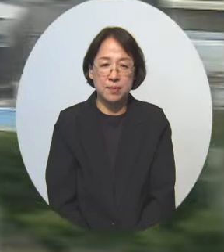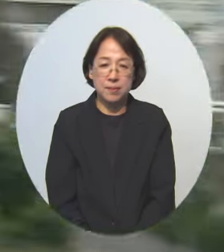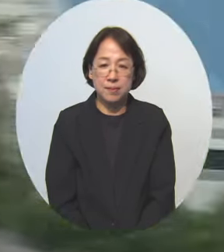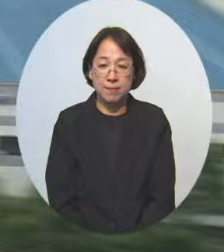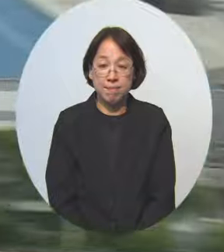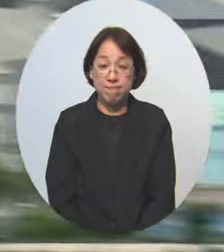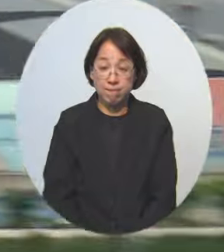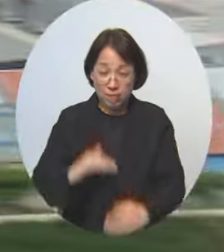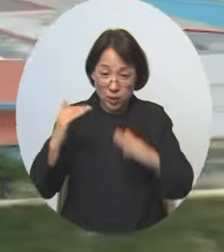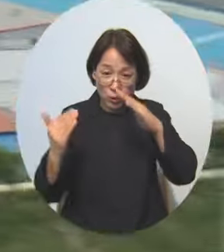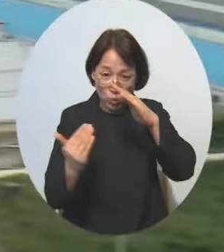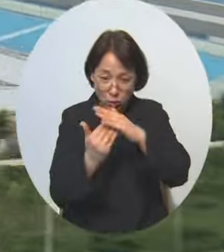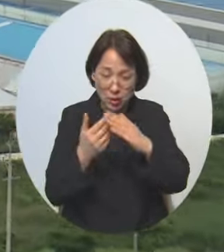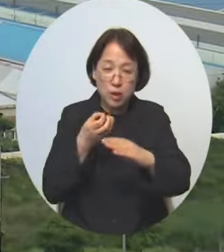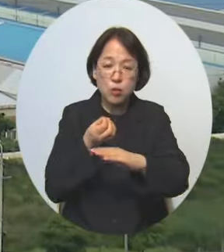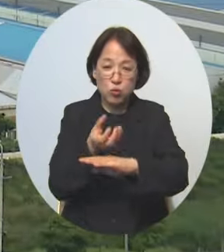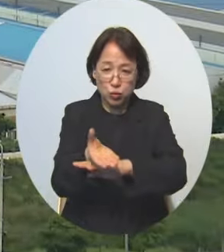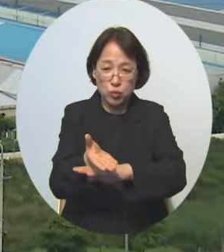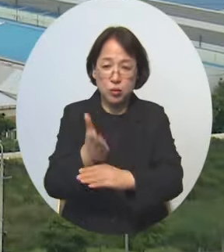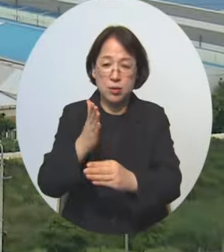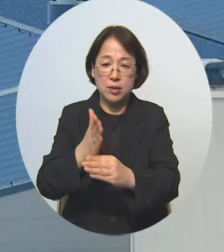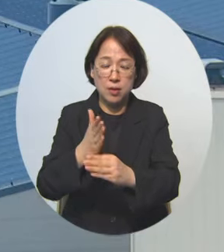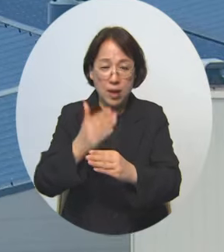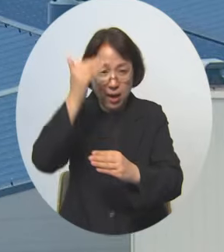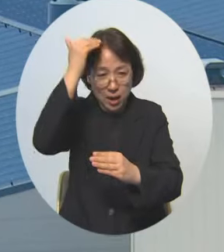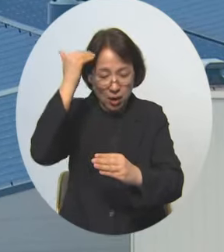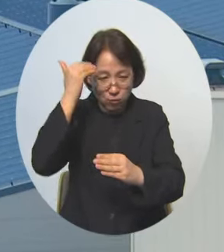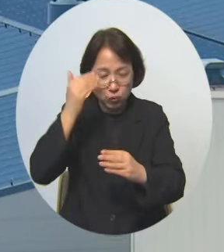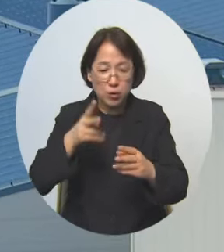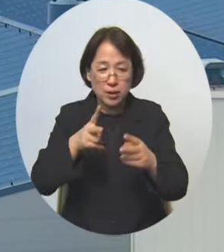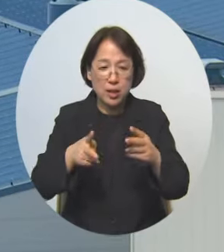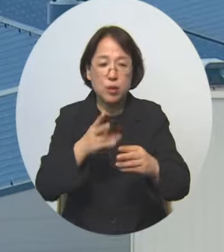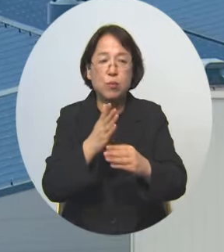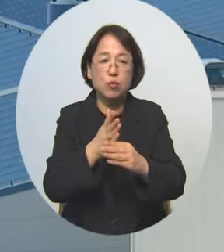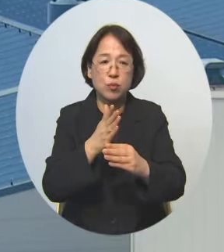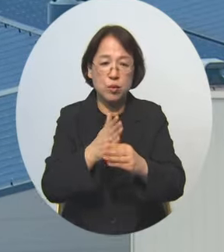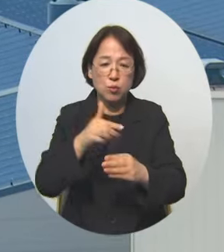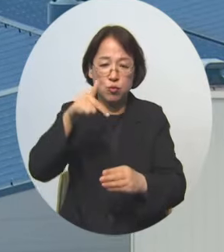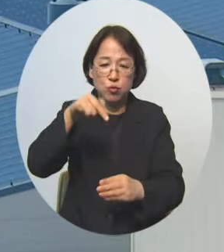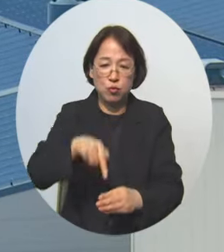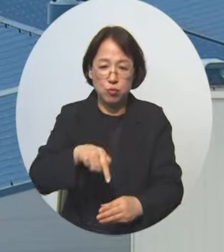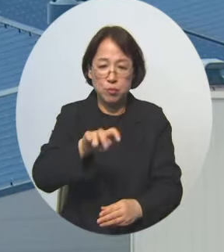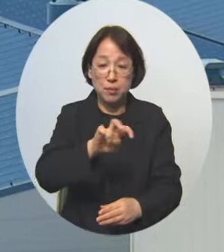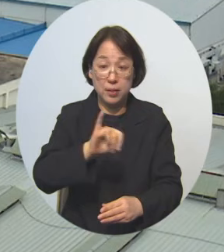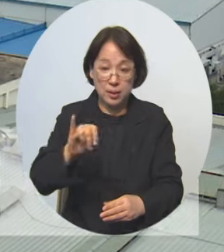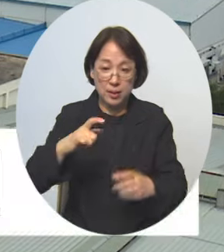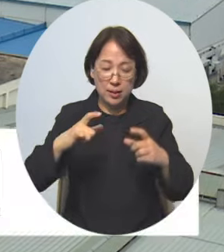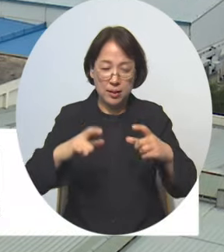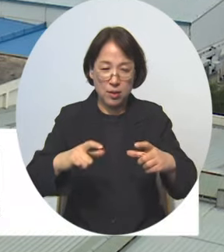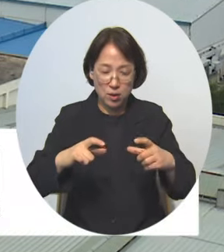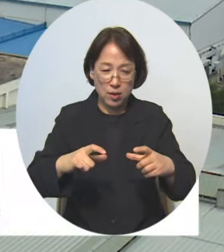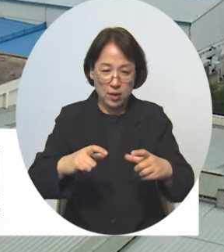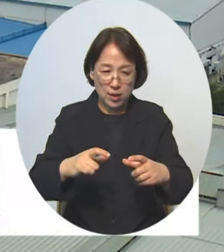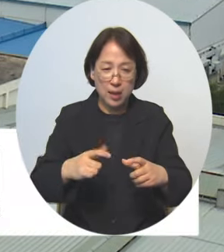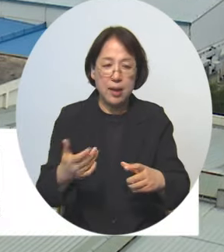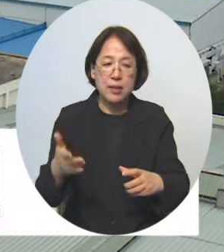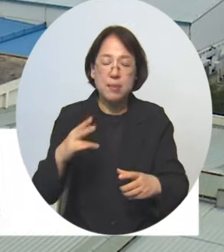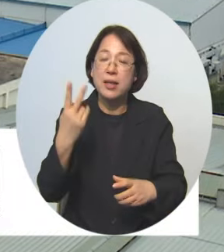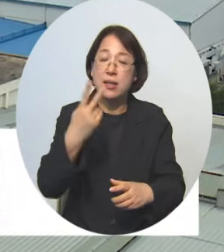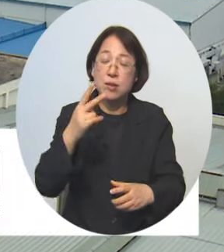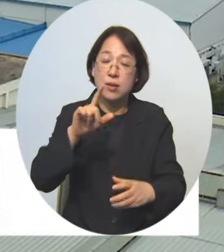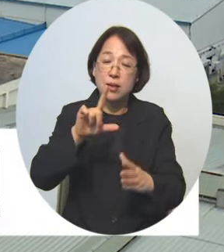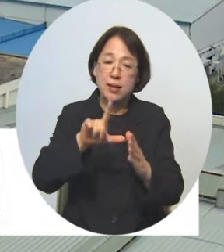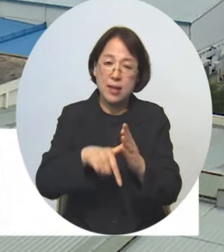내륙 최대 수출기지로 한국 산업의 심장으로 불린 구미 국가산업단지입니다. 하지만 2000년대 들어 대기업들이